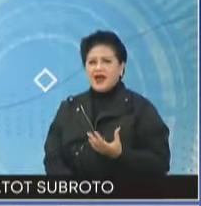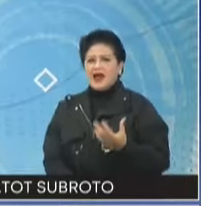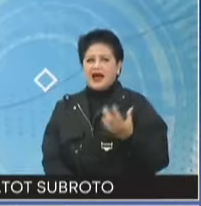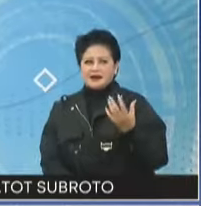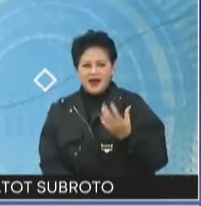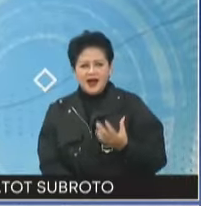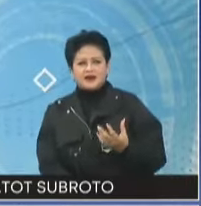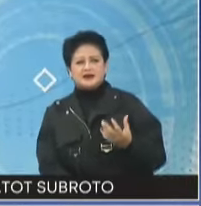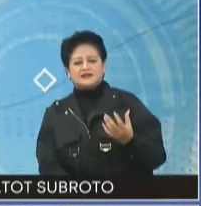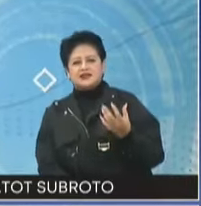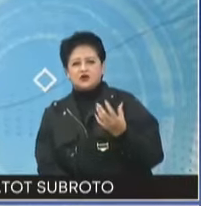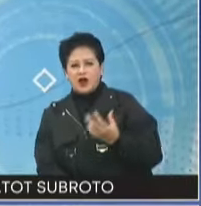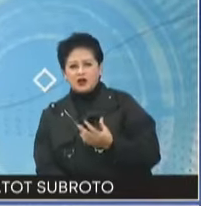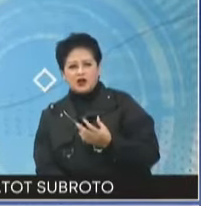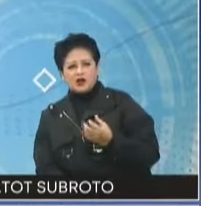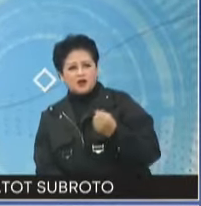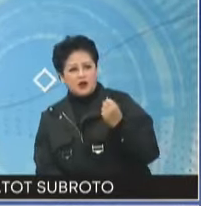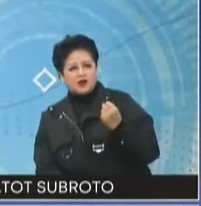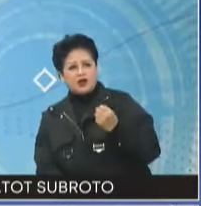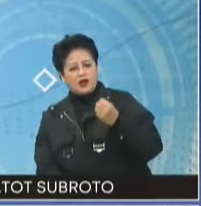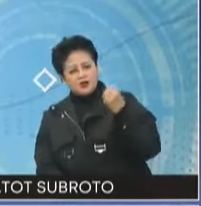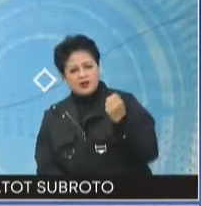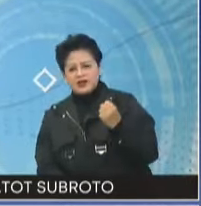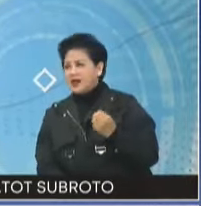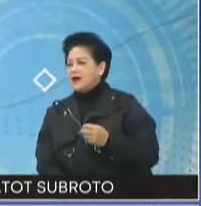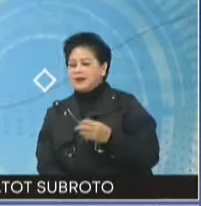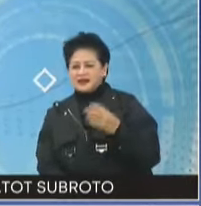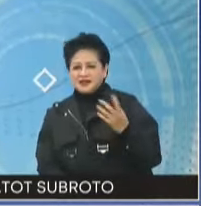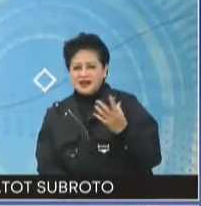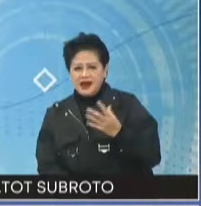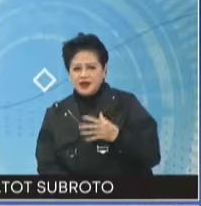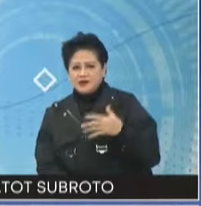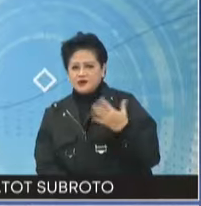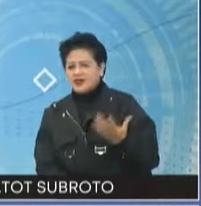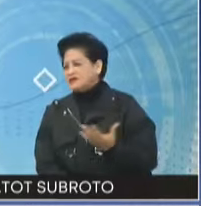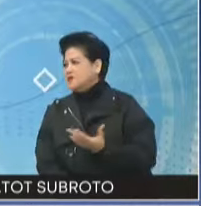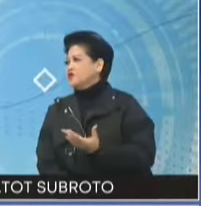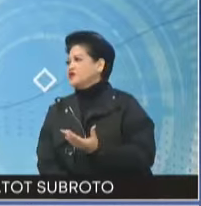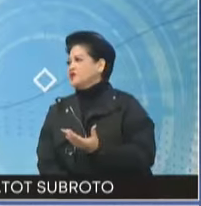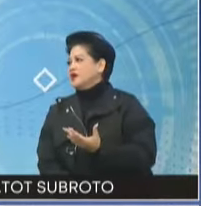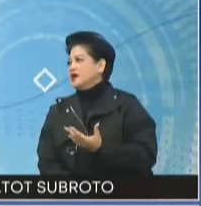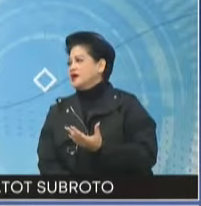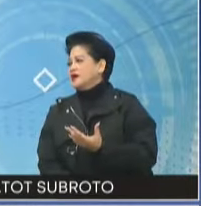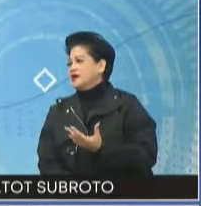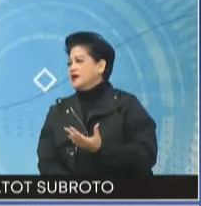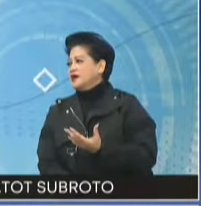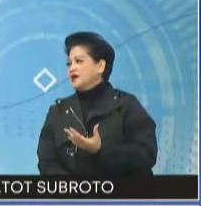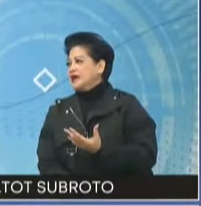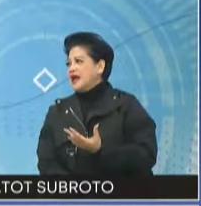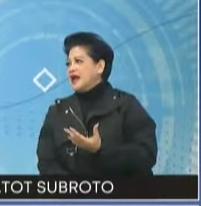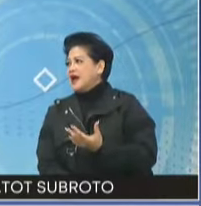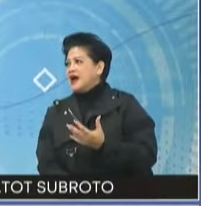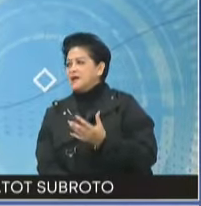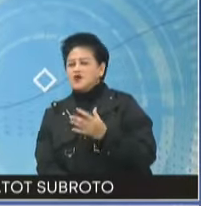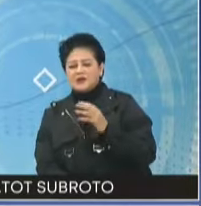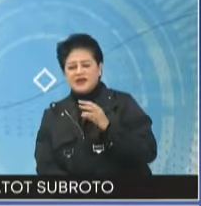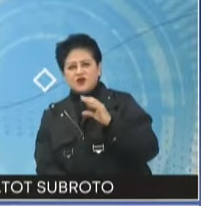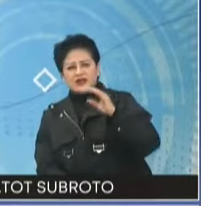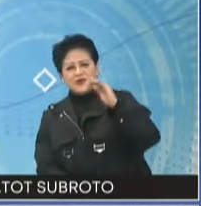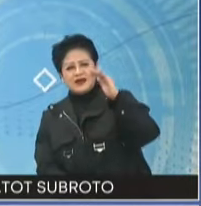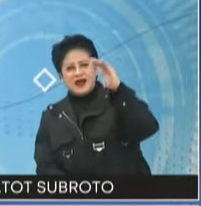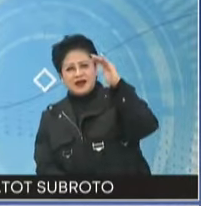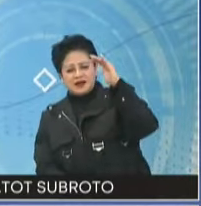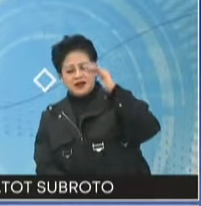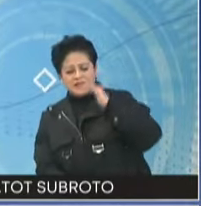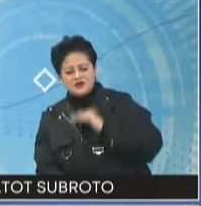itu sekarang ada kecenderungan kalau ingin Mandiri angin Mandiri malah terjadilah industri yang semu gitu setidaknya mikro aja dulu gitu komponen-komponennya dulu aja gitu